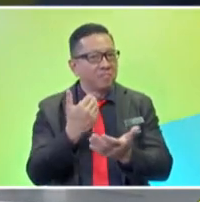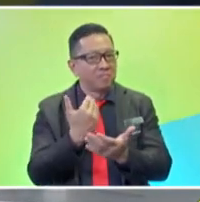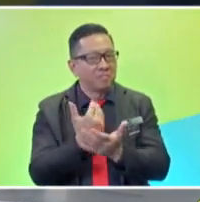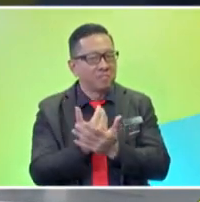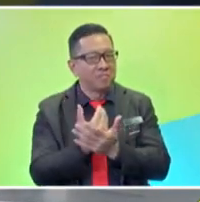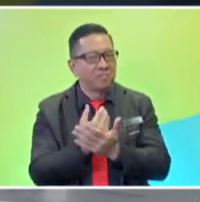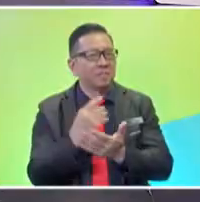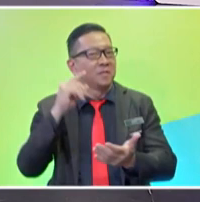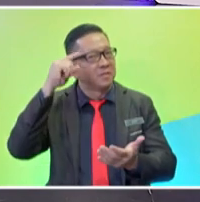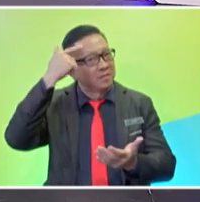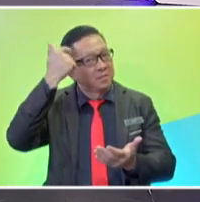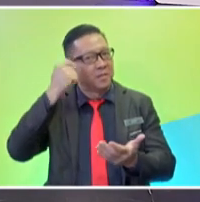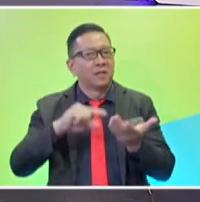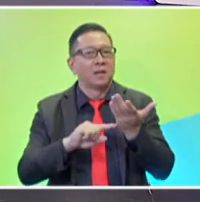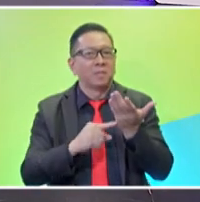pada hari ini